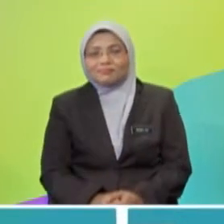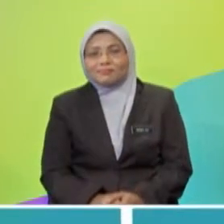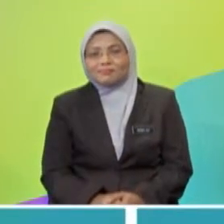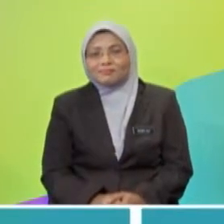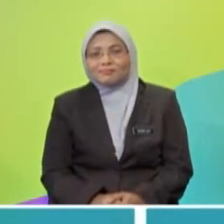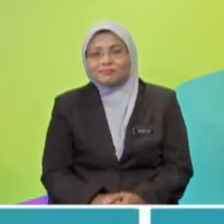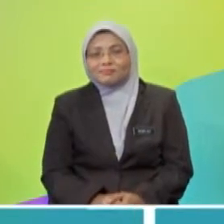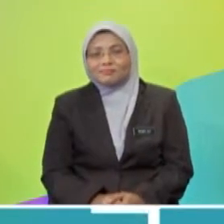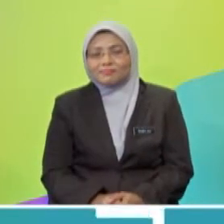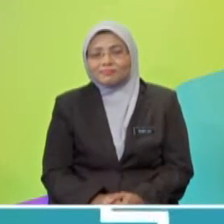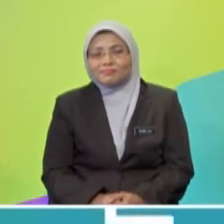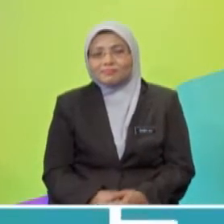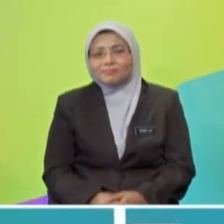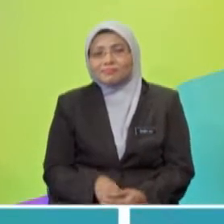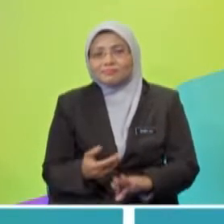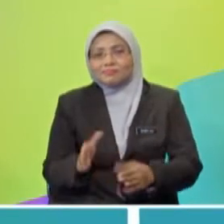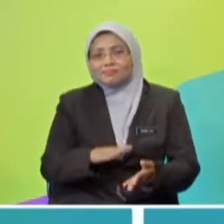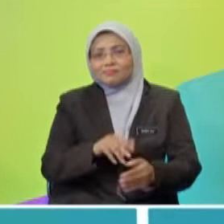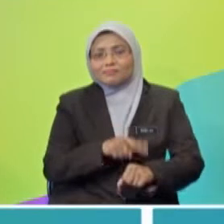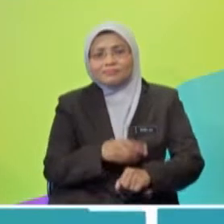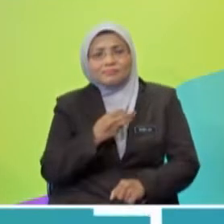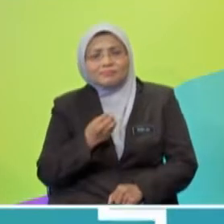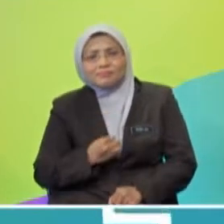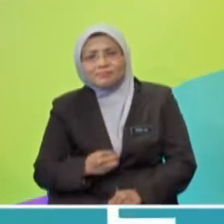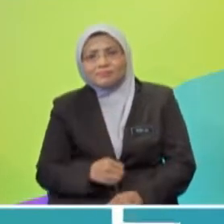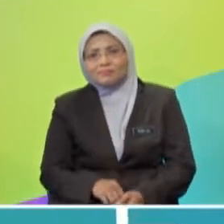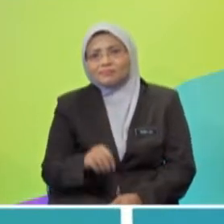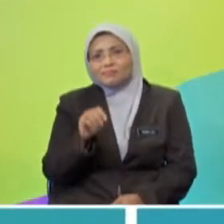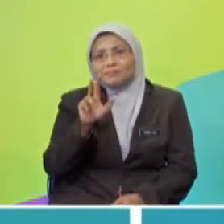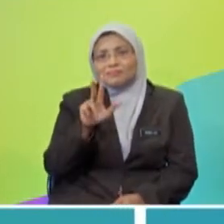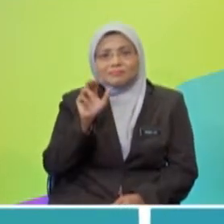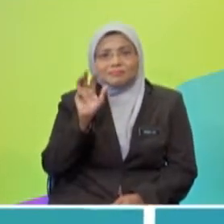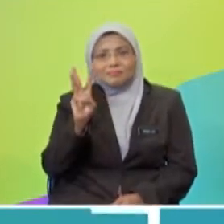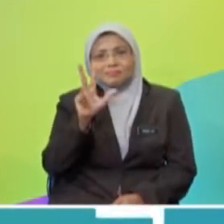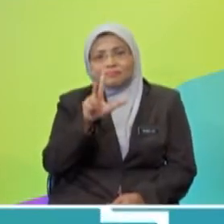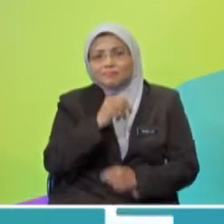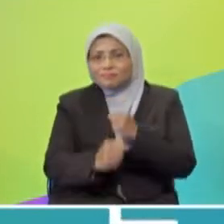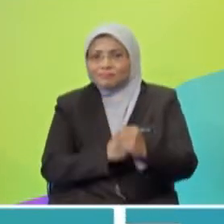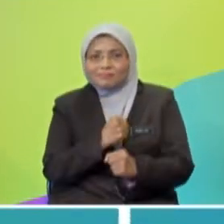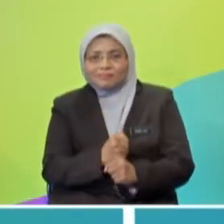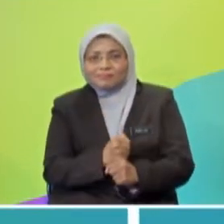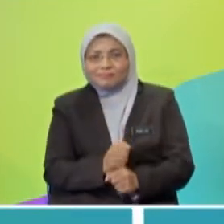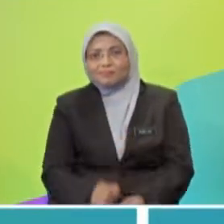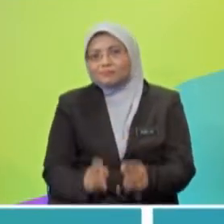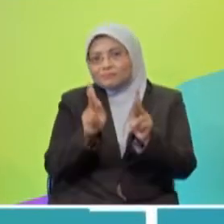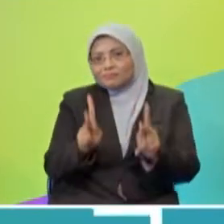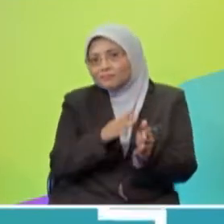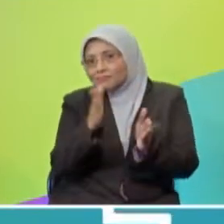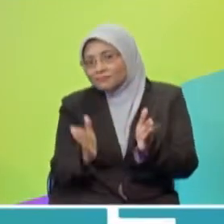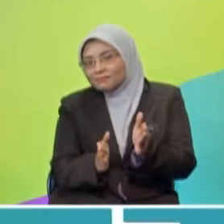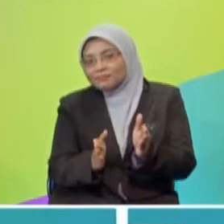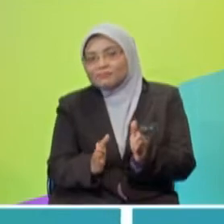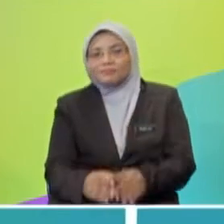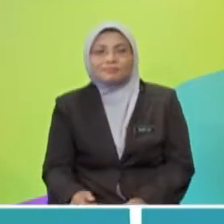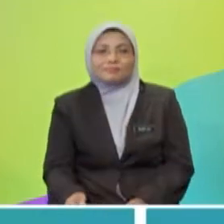semasa berumur 63 tahun kerennya ditikam oleh Abu lu'luah Fairuz dan dimakamkan di sisi Sayyidina Abu